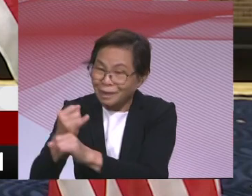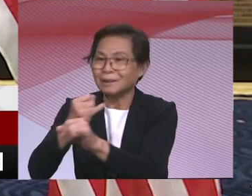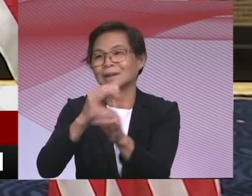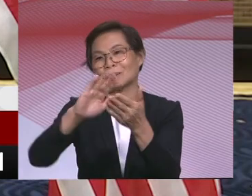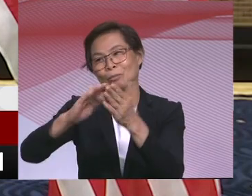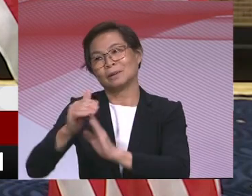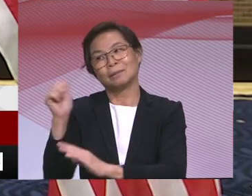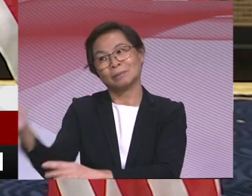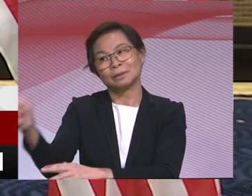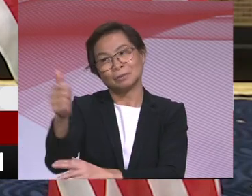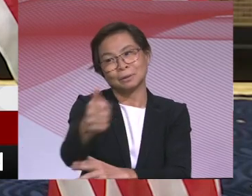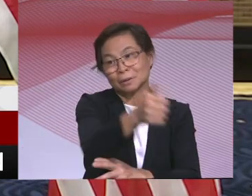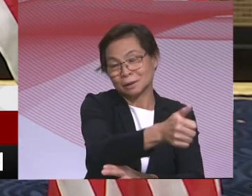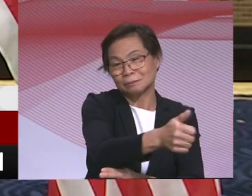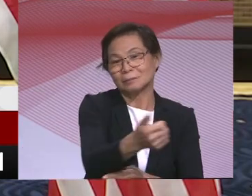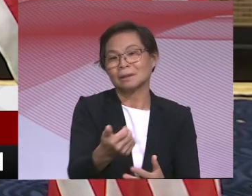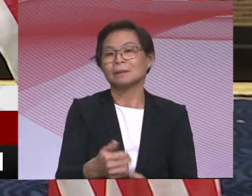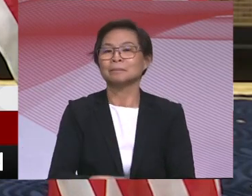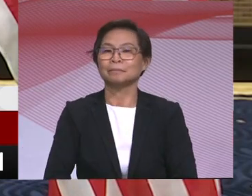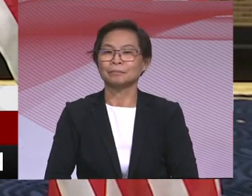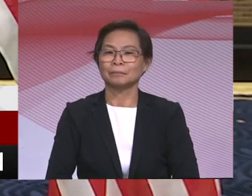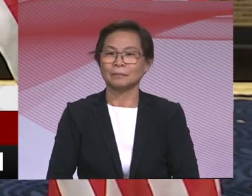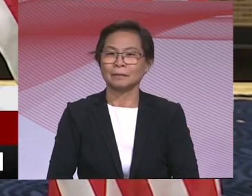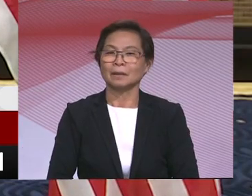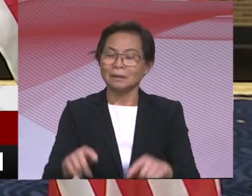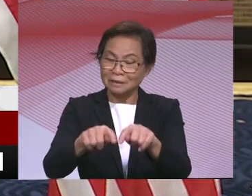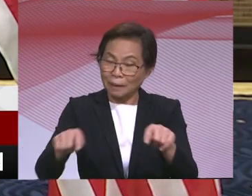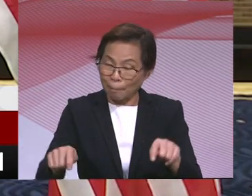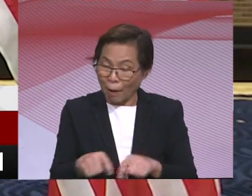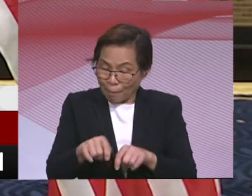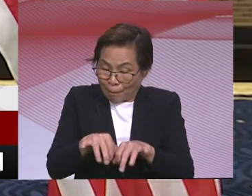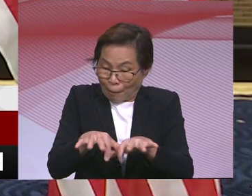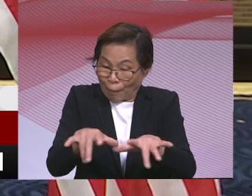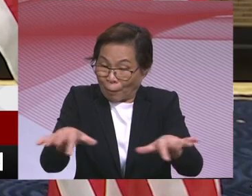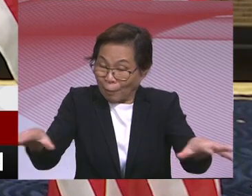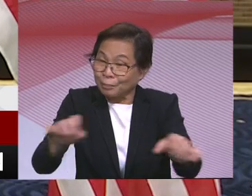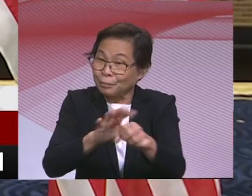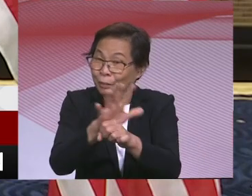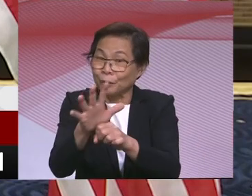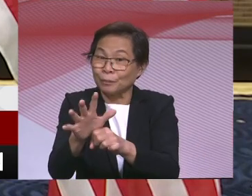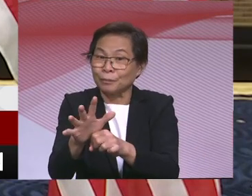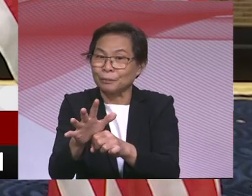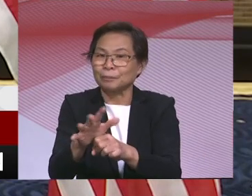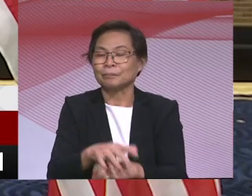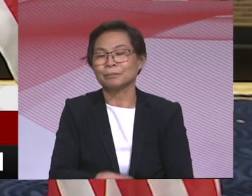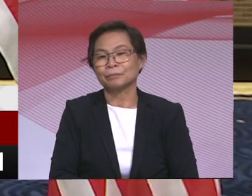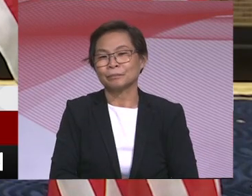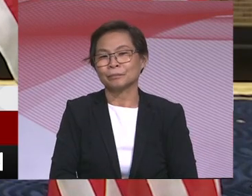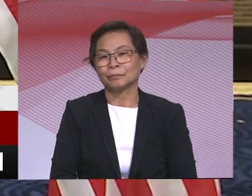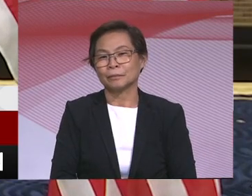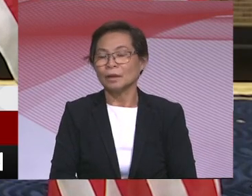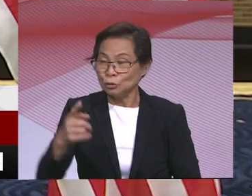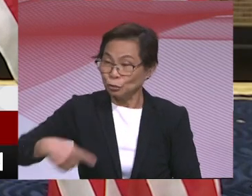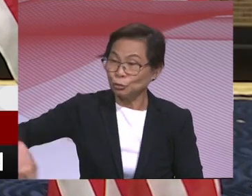community masing-masing daripada menjadi tempat penurunan jangkitan Comics Hai